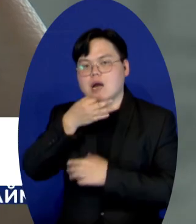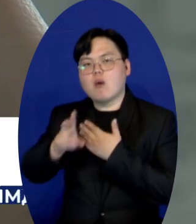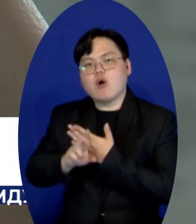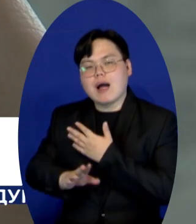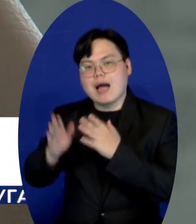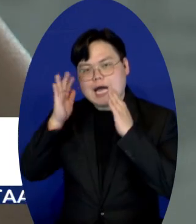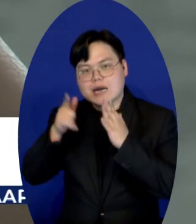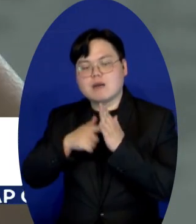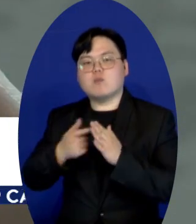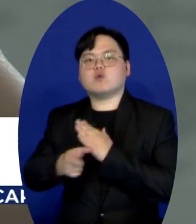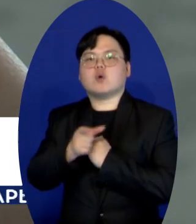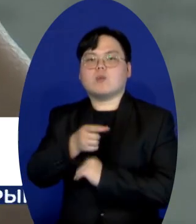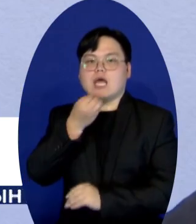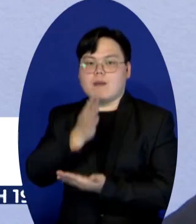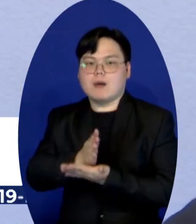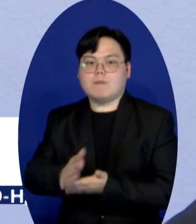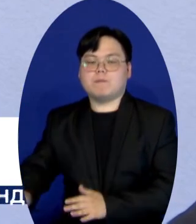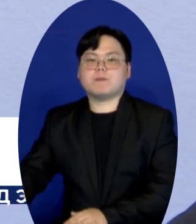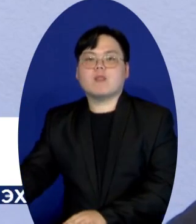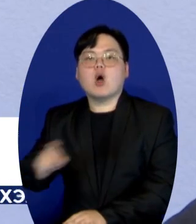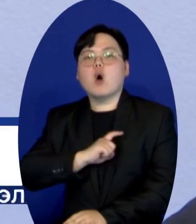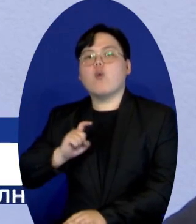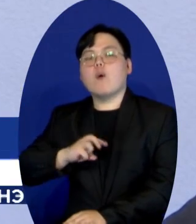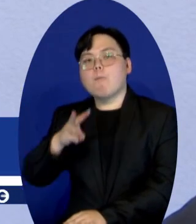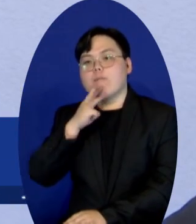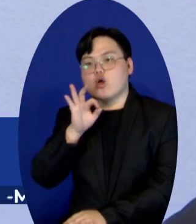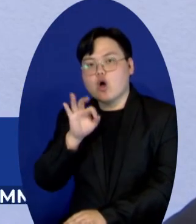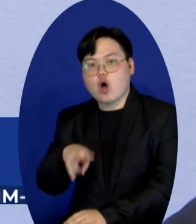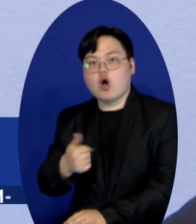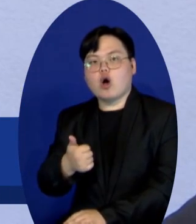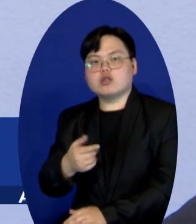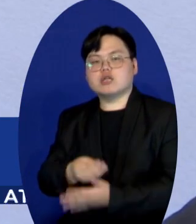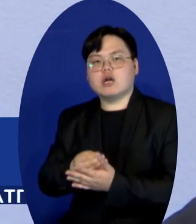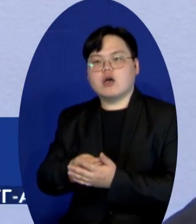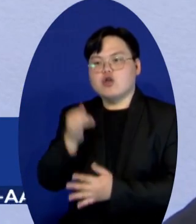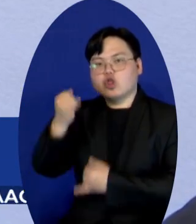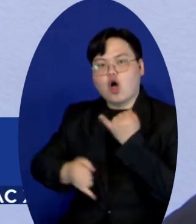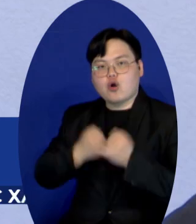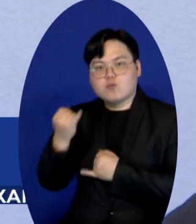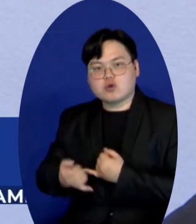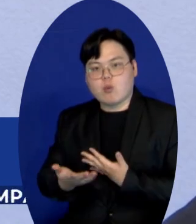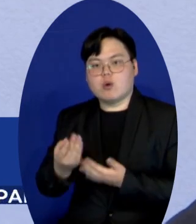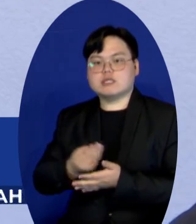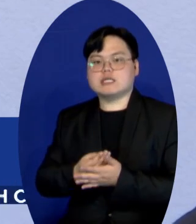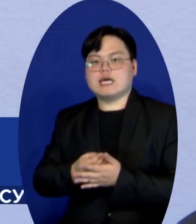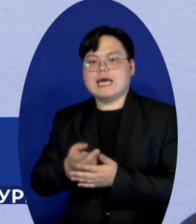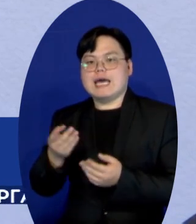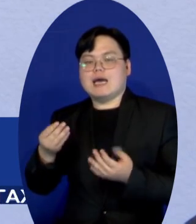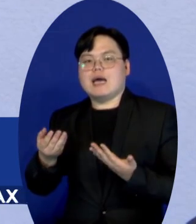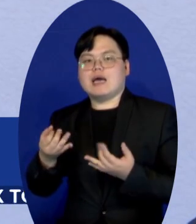гэдгийг мэрэгжлийн хүмүүс хэлж байна. Ховын мэдээллийг нь олж аваад зориуд дээр одоо гутаан доромжлох, захим